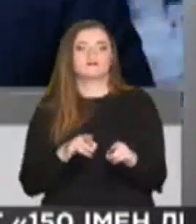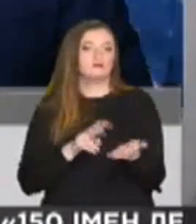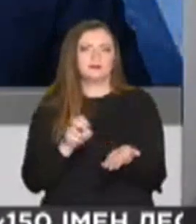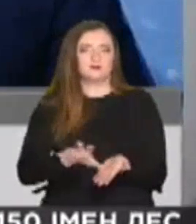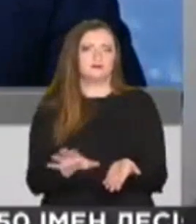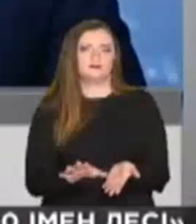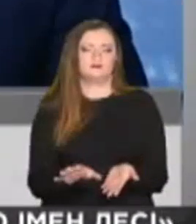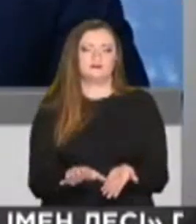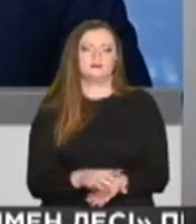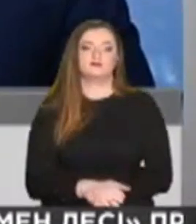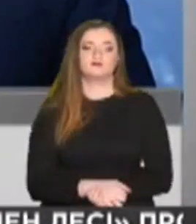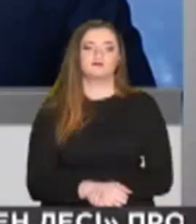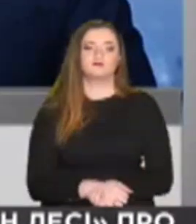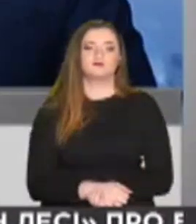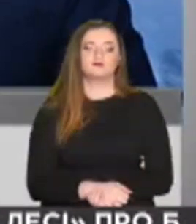необдуманого кроку?